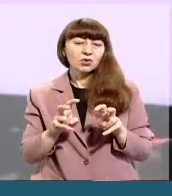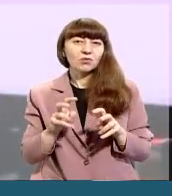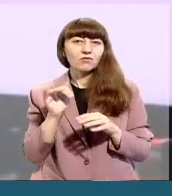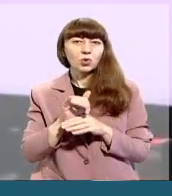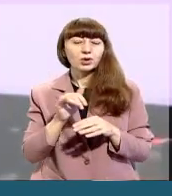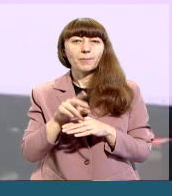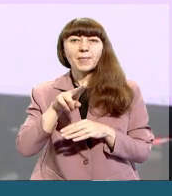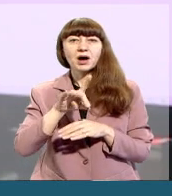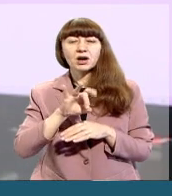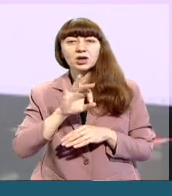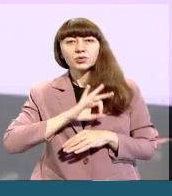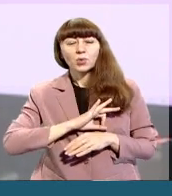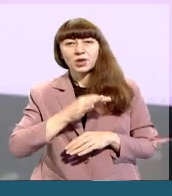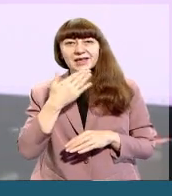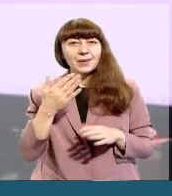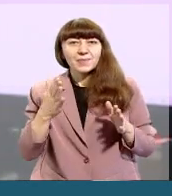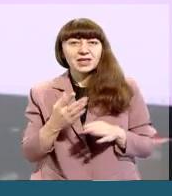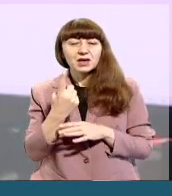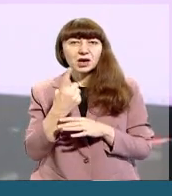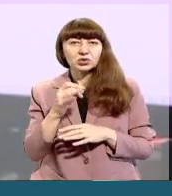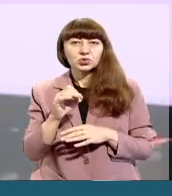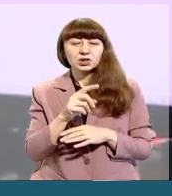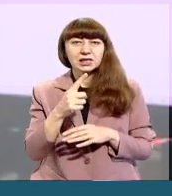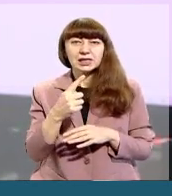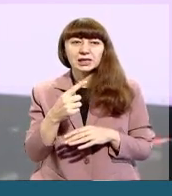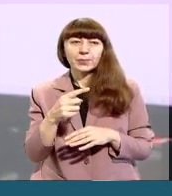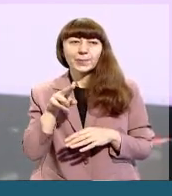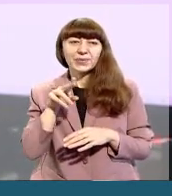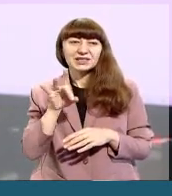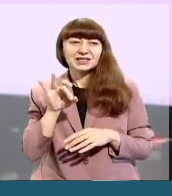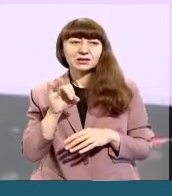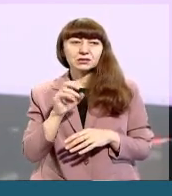или ввода паролей или с использованием не менее одного из аутентификационных признаков.